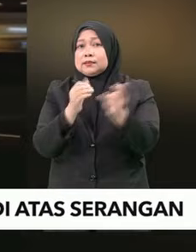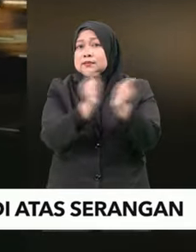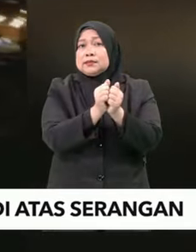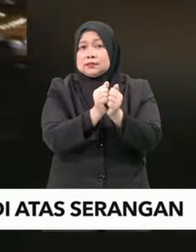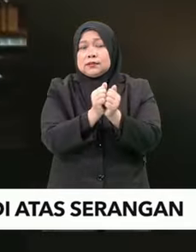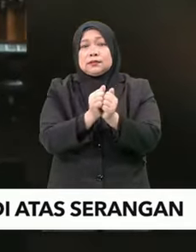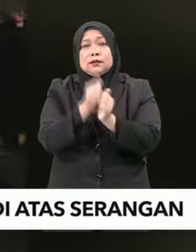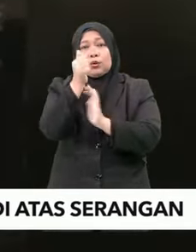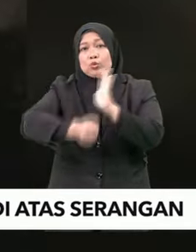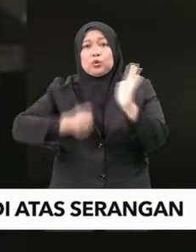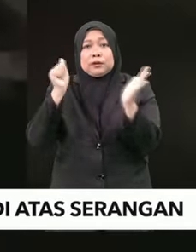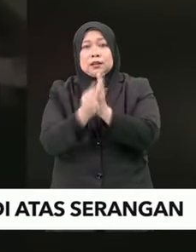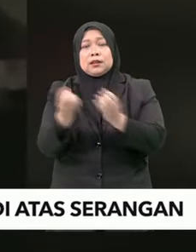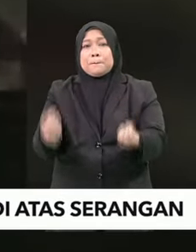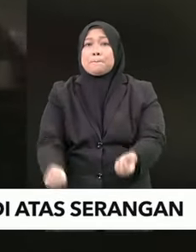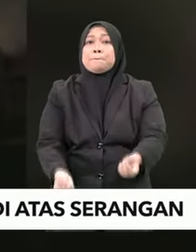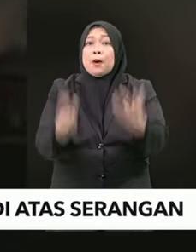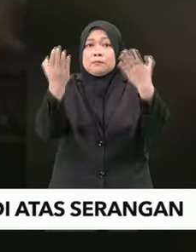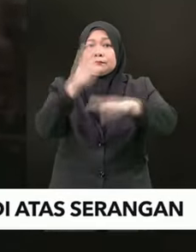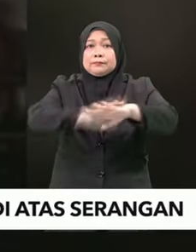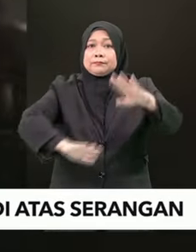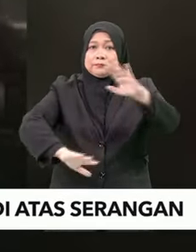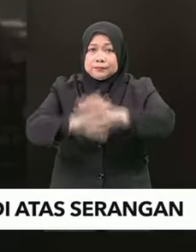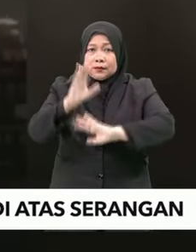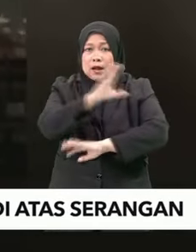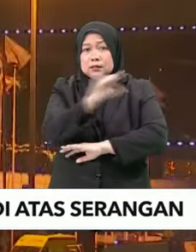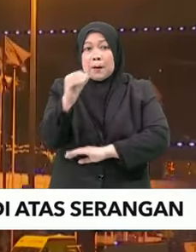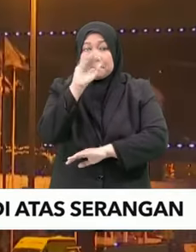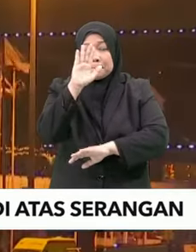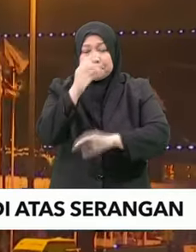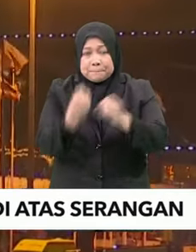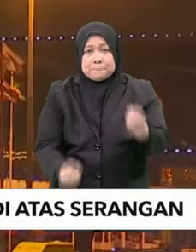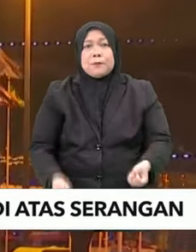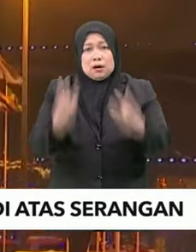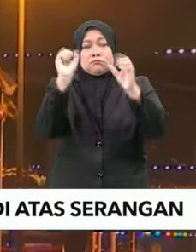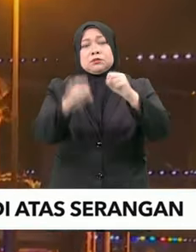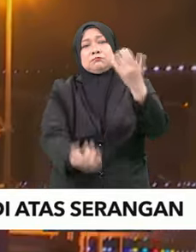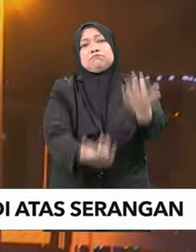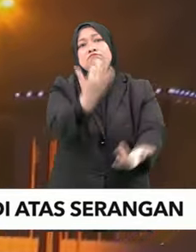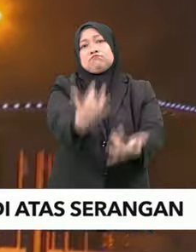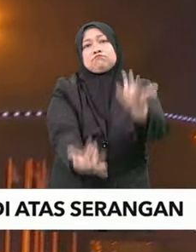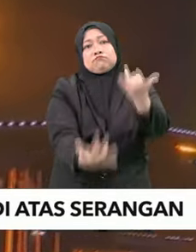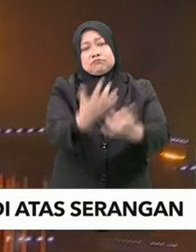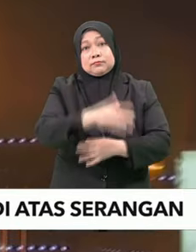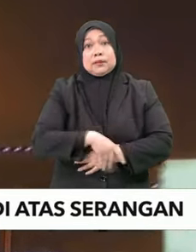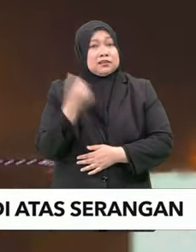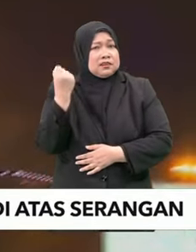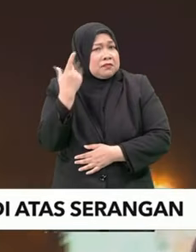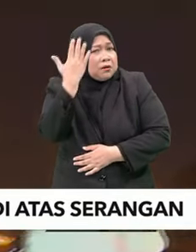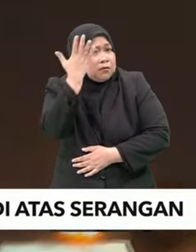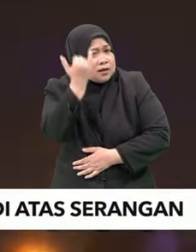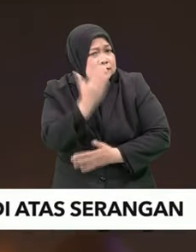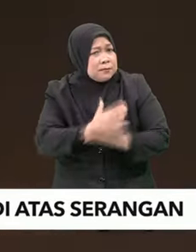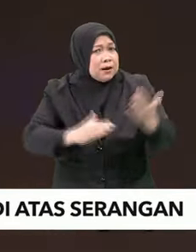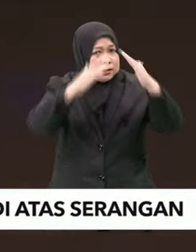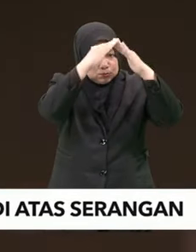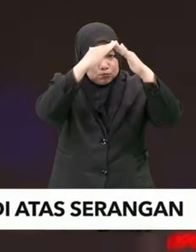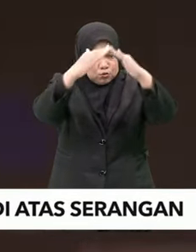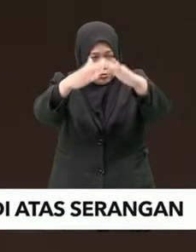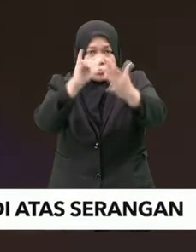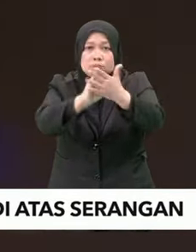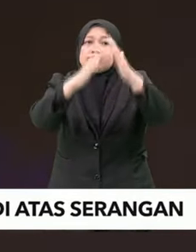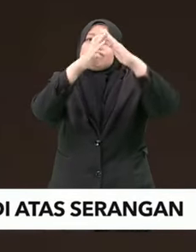automatik dan melemparkan bom tangan atau bom yang Mencetuskan kebakaran difahamkan sebahagian Bumbung bangunan